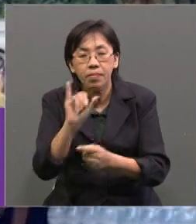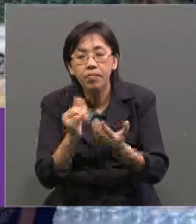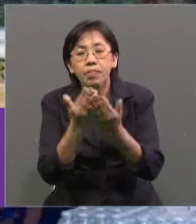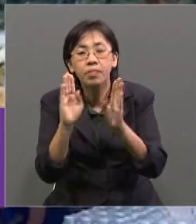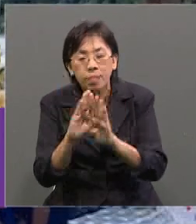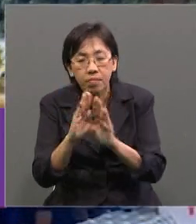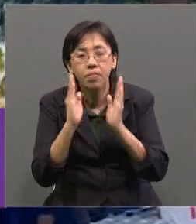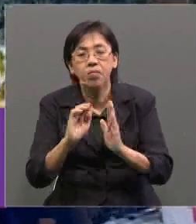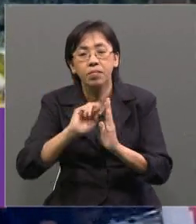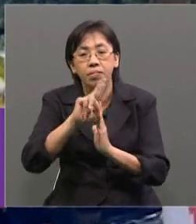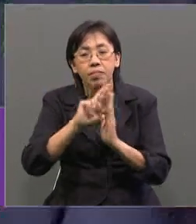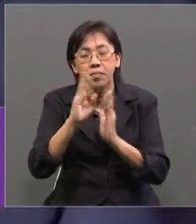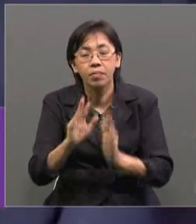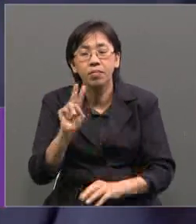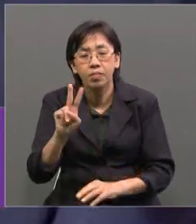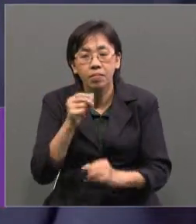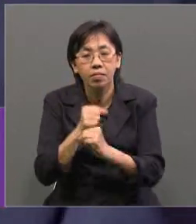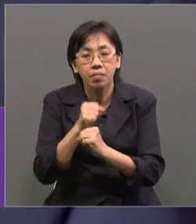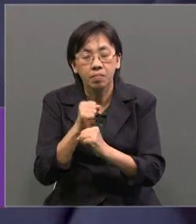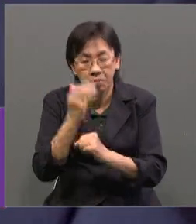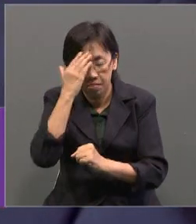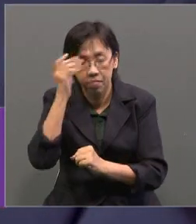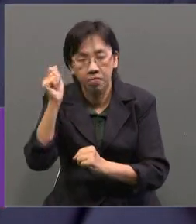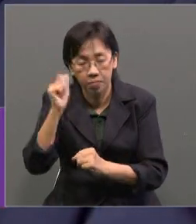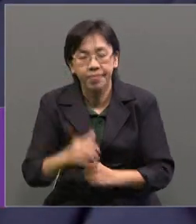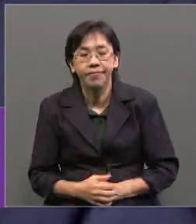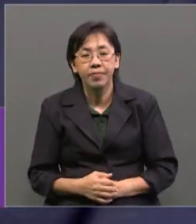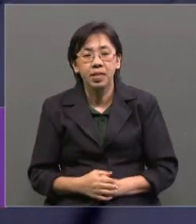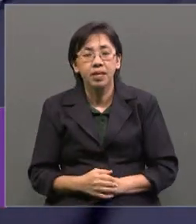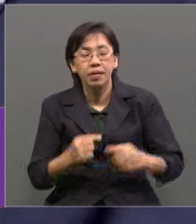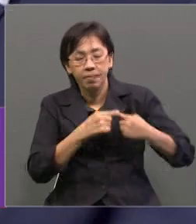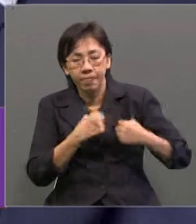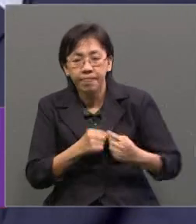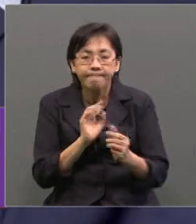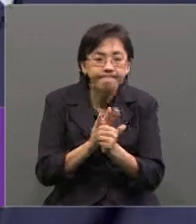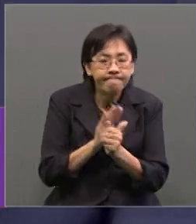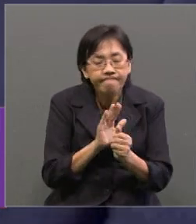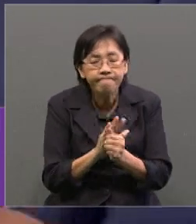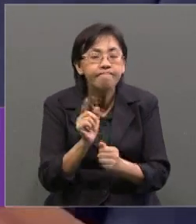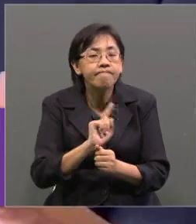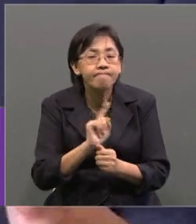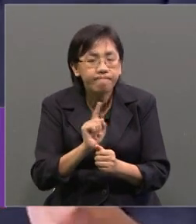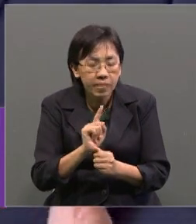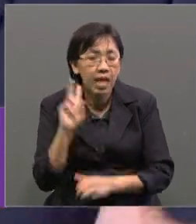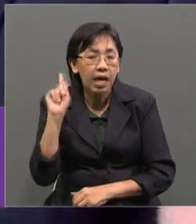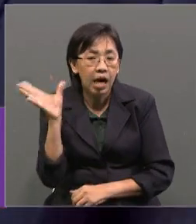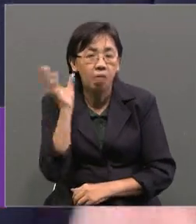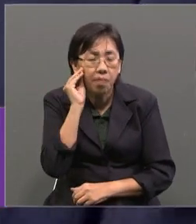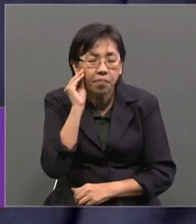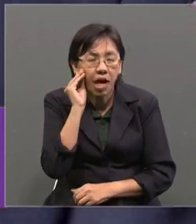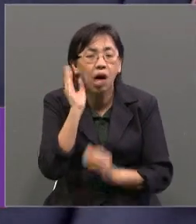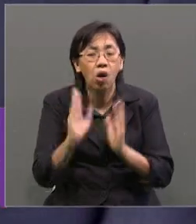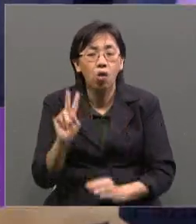ของชาวเชียงราย2ท่านที่เดินทางไปทํางานที่ประเทศอิสราเอลเพื่อไปให้กําลังใจนะครับเพราะว่าได้รับแจ้งข่าวว่า2ท่